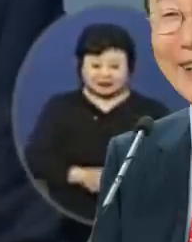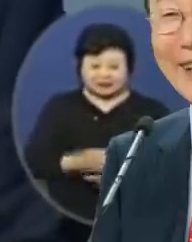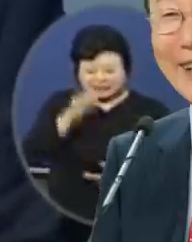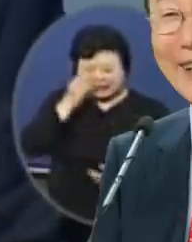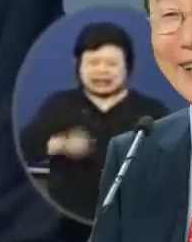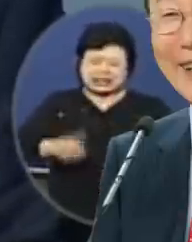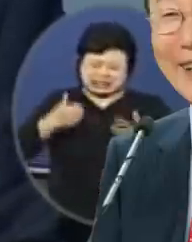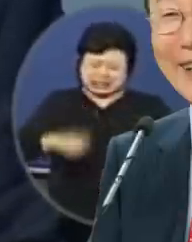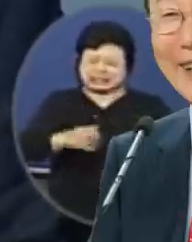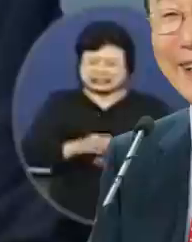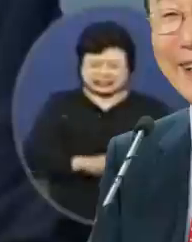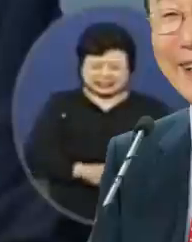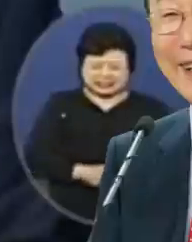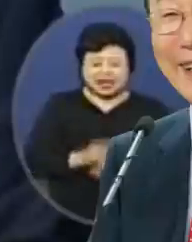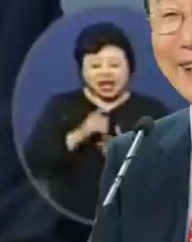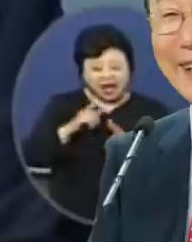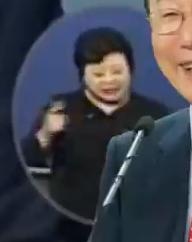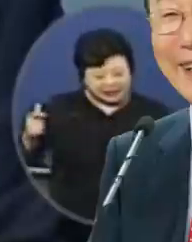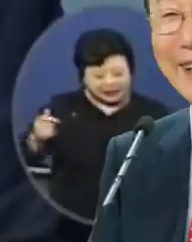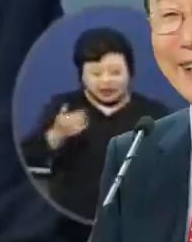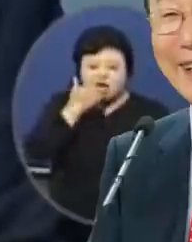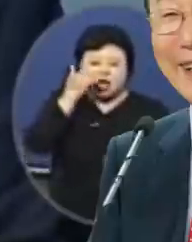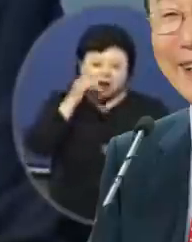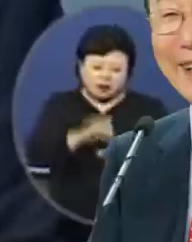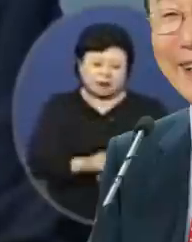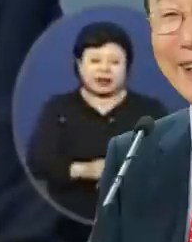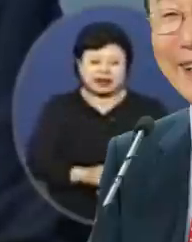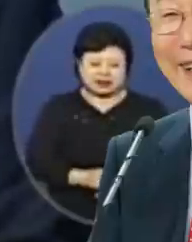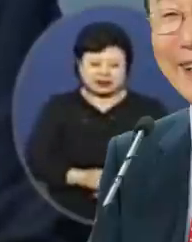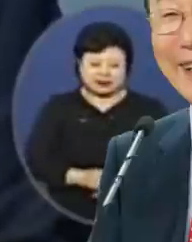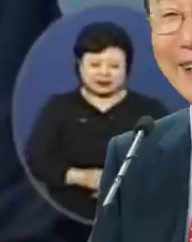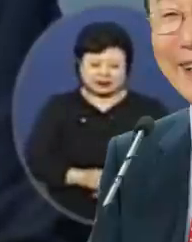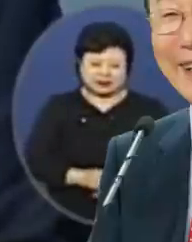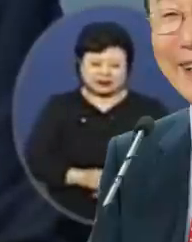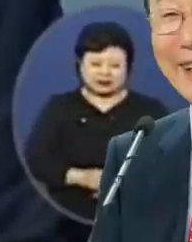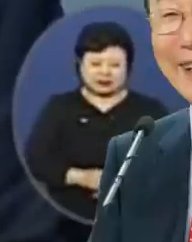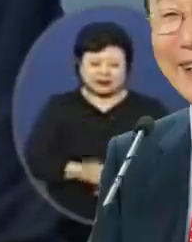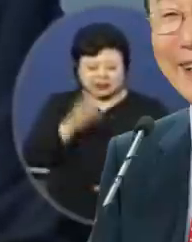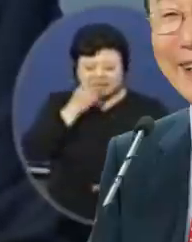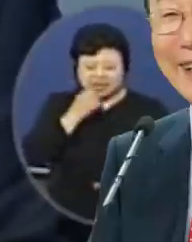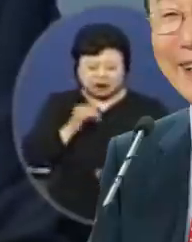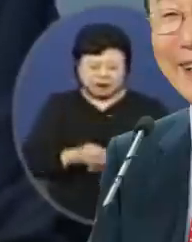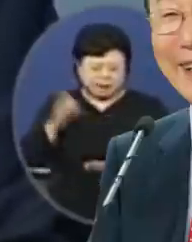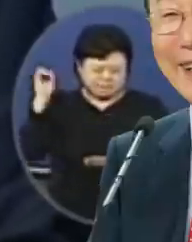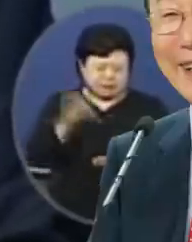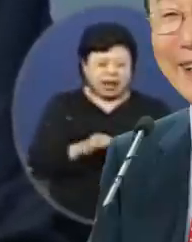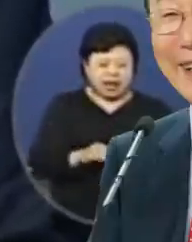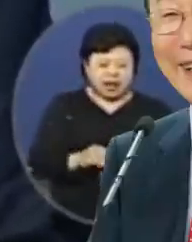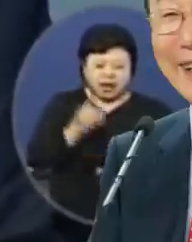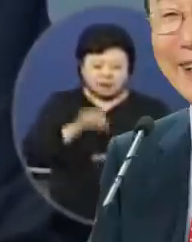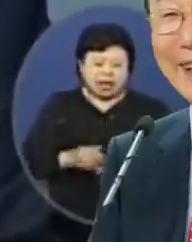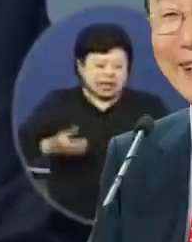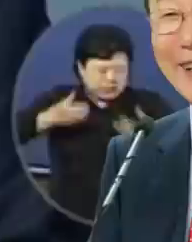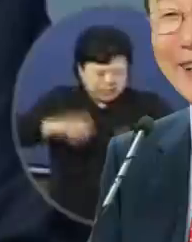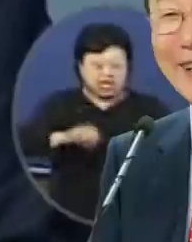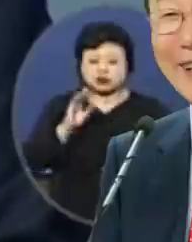계란이 깨어지지요. 아니 옳시다. 우리 믿는 사람은 계란으로서 바위를 치면 바위가